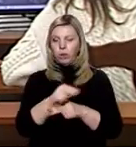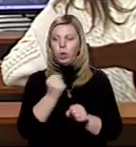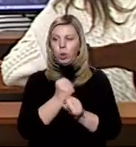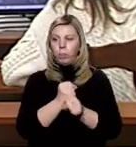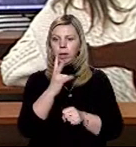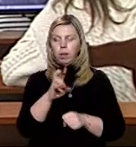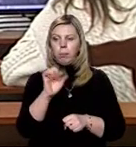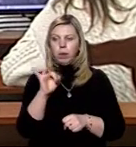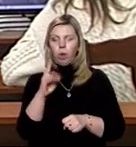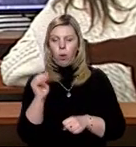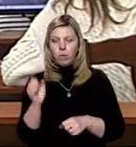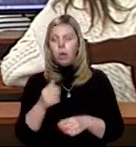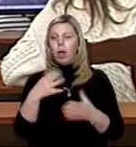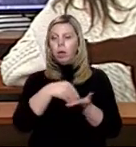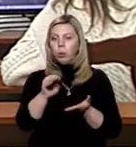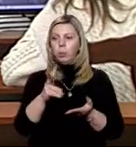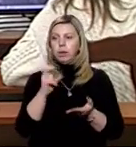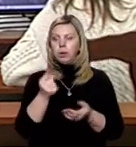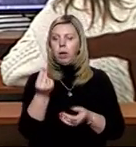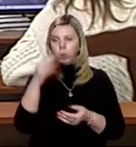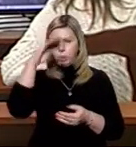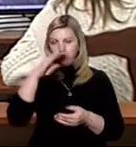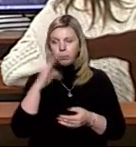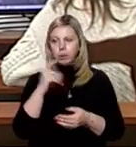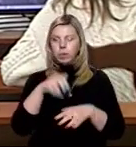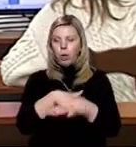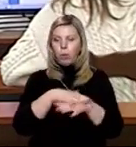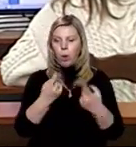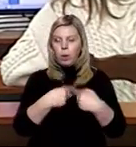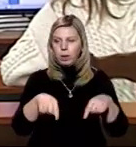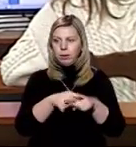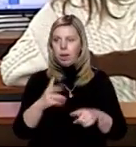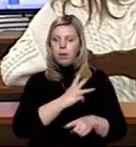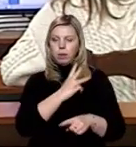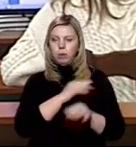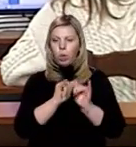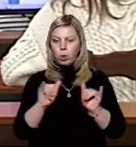роботи Надія Пермякова. Придбали їх за кошти батьків та громадської організації